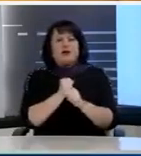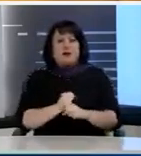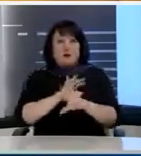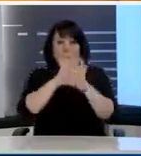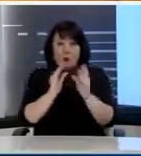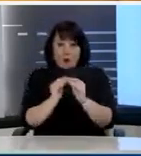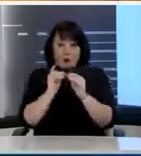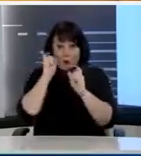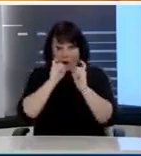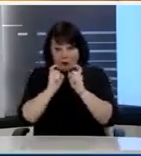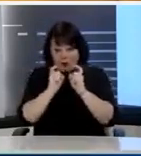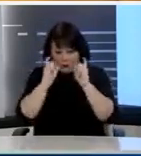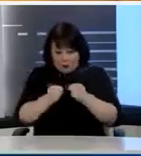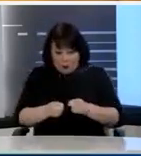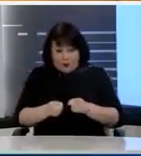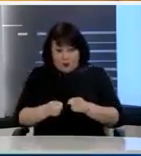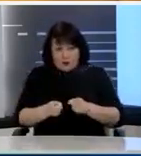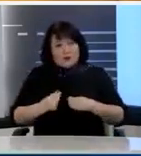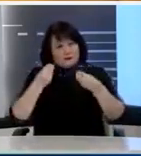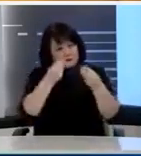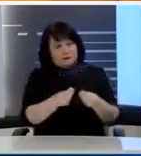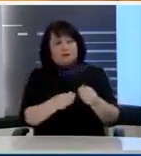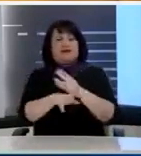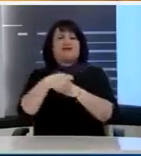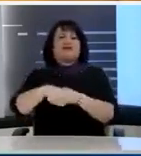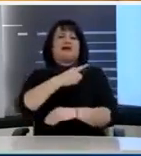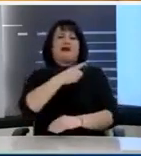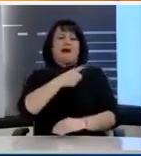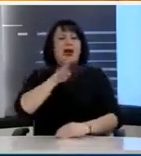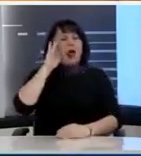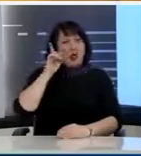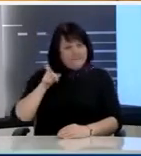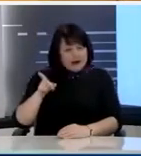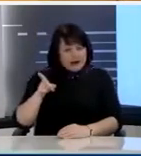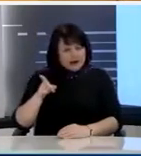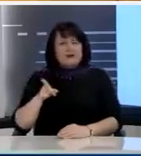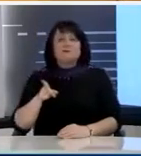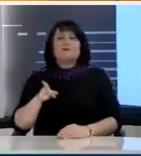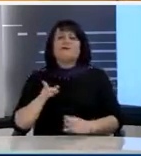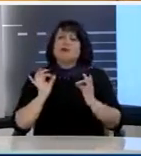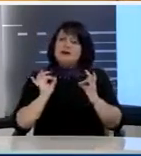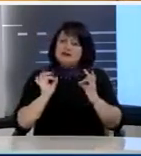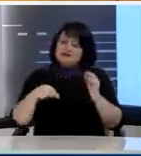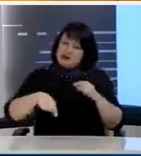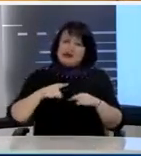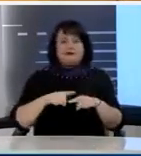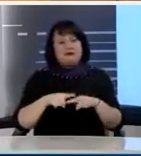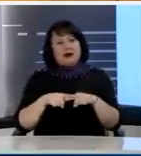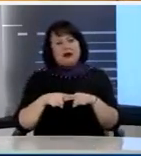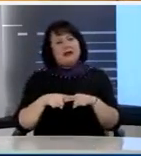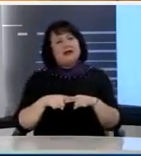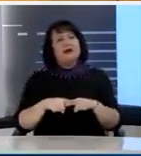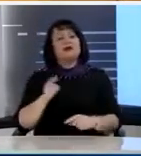πορίσματα αποτέλεσαν υλικό της σημερινής δικογραφίας τόσο στις Ηνωμένες Πολιτείες Αμερικής όσο και στη χώρα μας